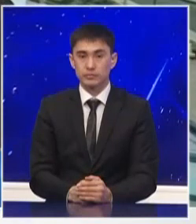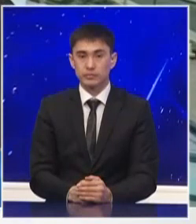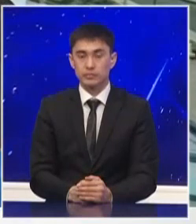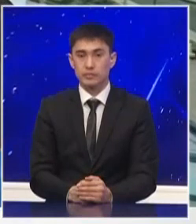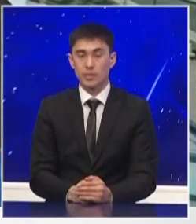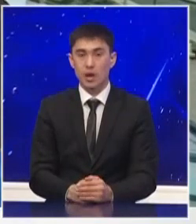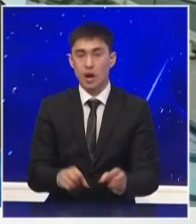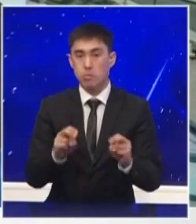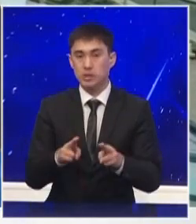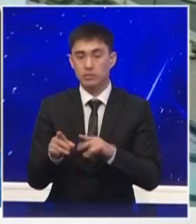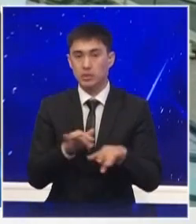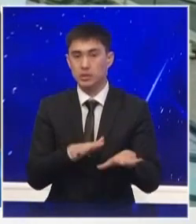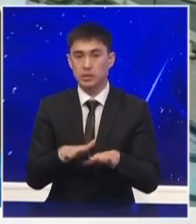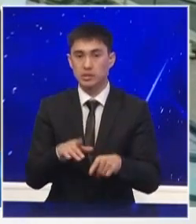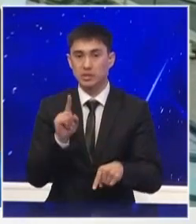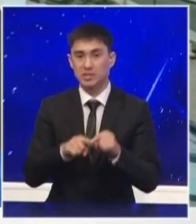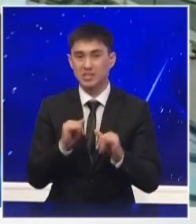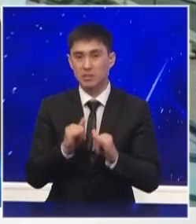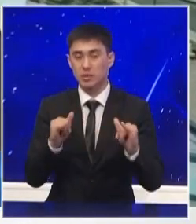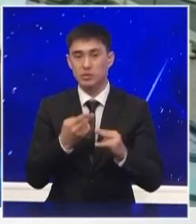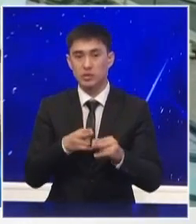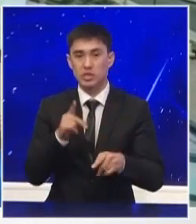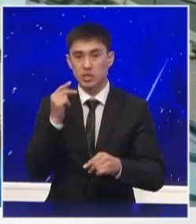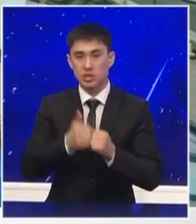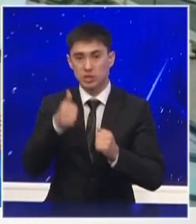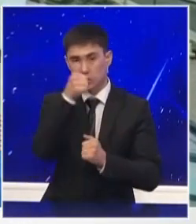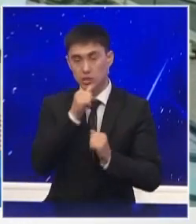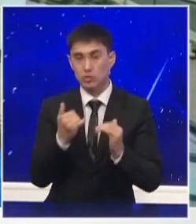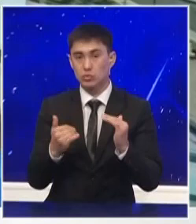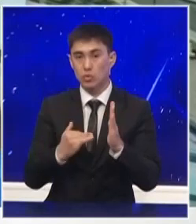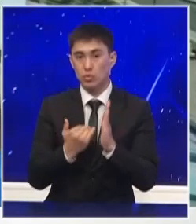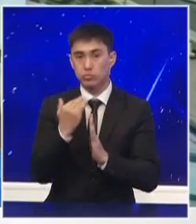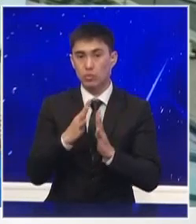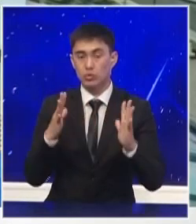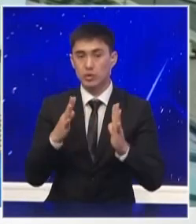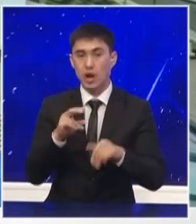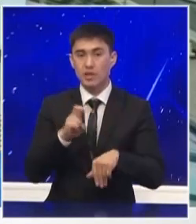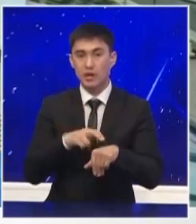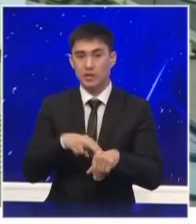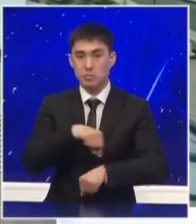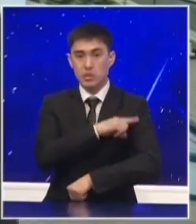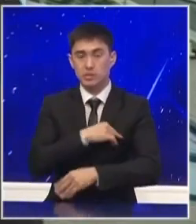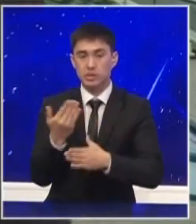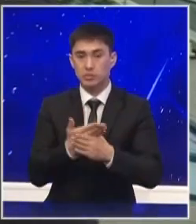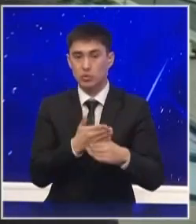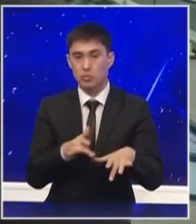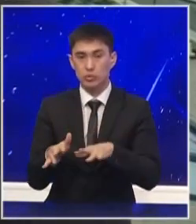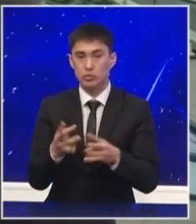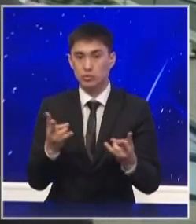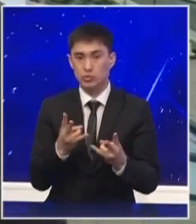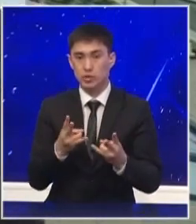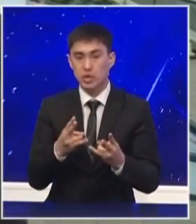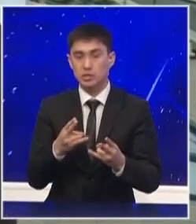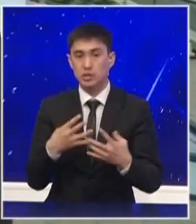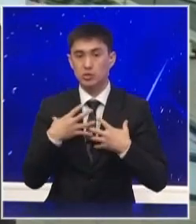Қатерлі процестер өкінішке орай өте тез дамиды және жылдан жылға жасарып келеді. Бірақ дәрігерлерге, медициналық қызметкерлерге көмектесу үшін